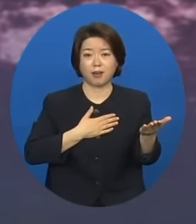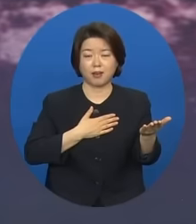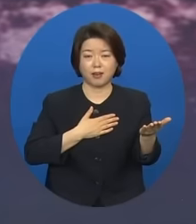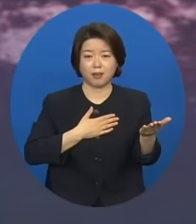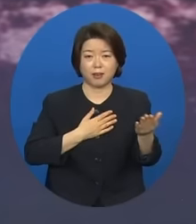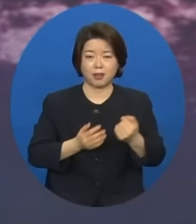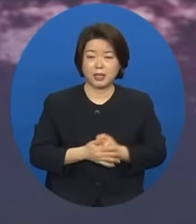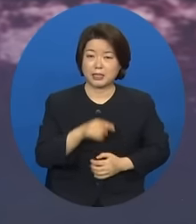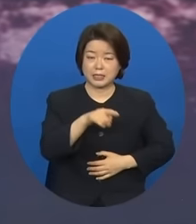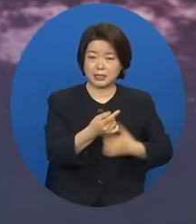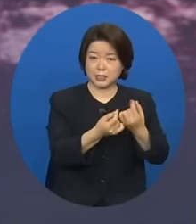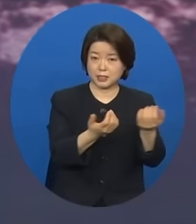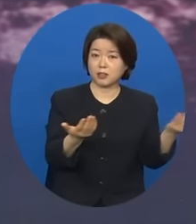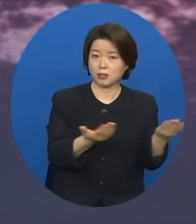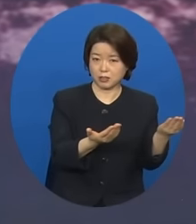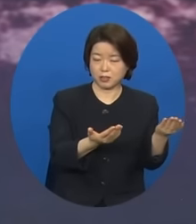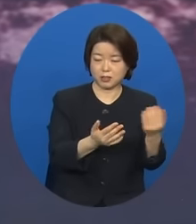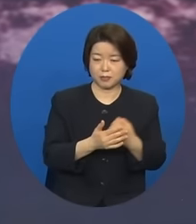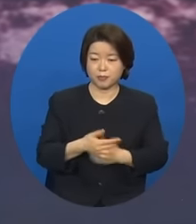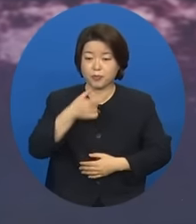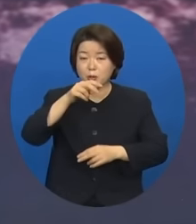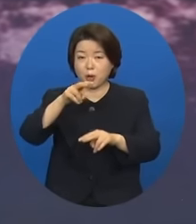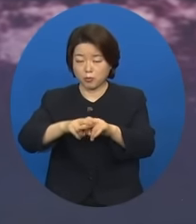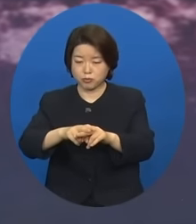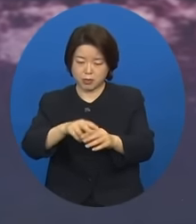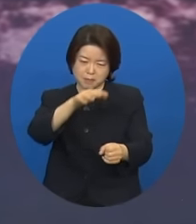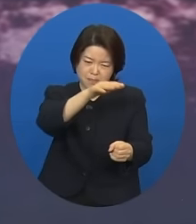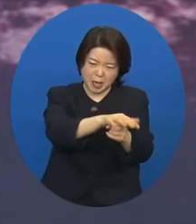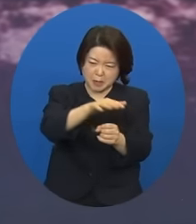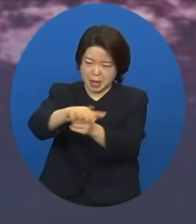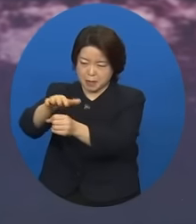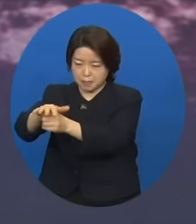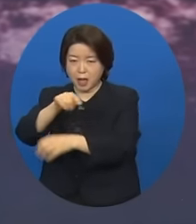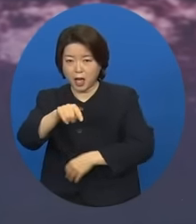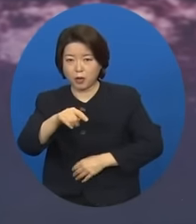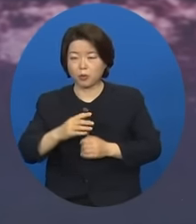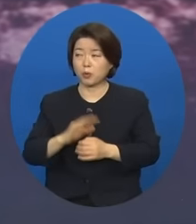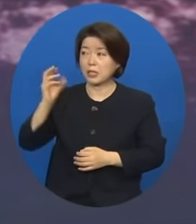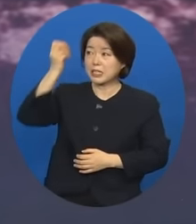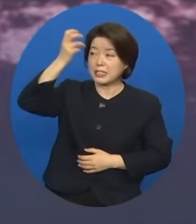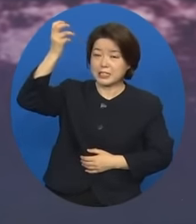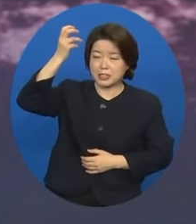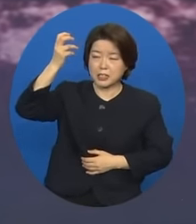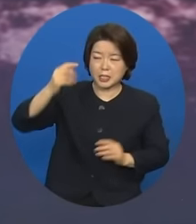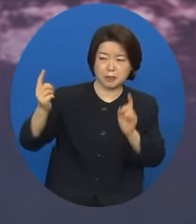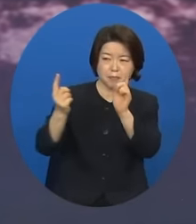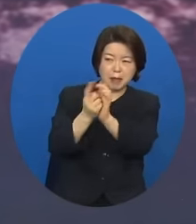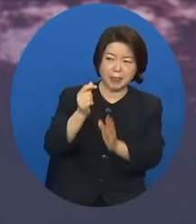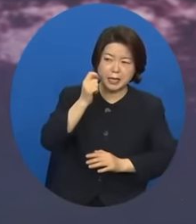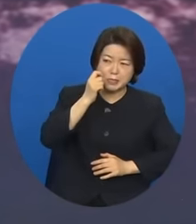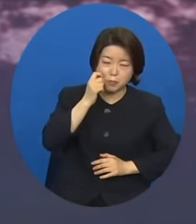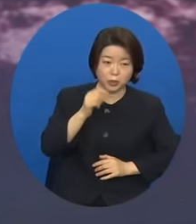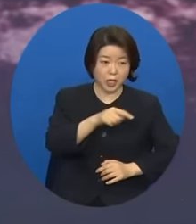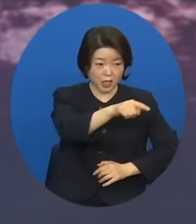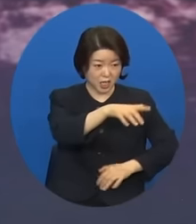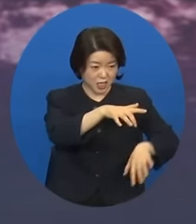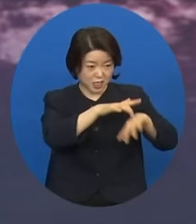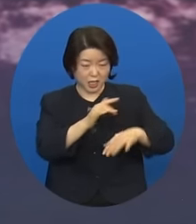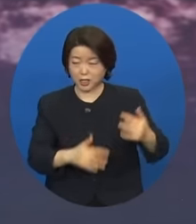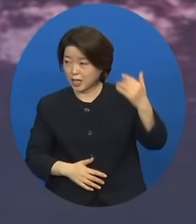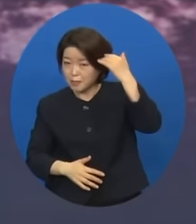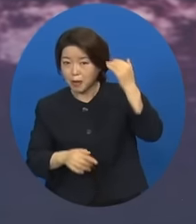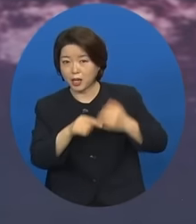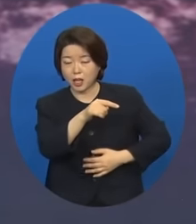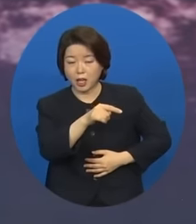그리고 이런 일들이 지금 우물을 막고 결국에는 어 성령이신 그분을 만나지 못하도록 사탄이 방해하는 일은